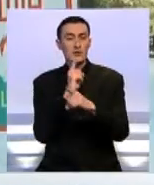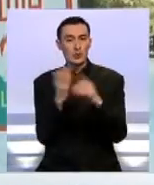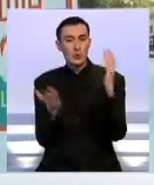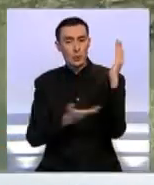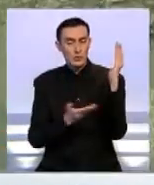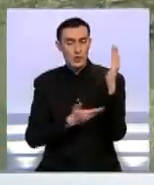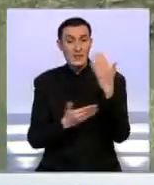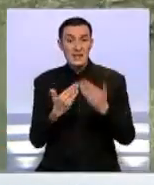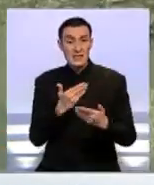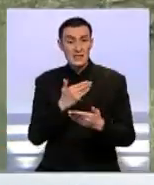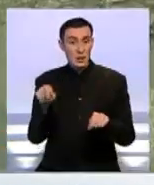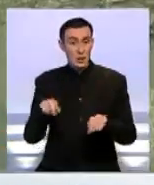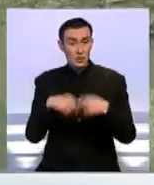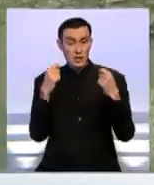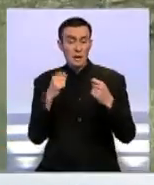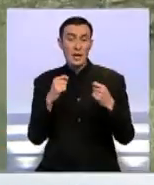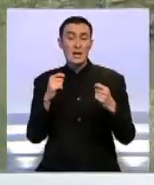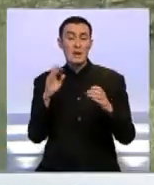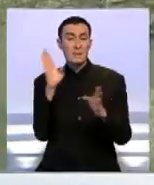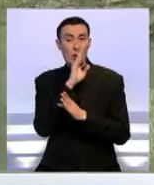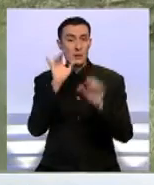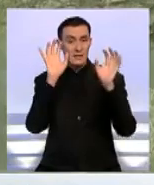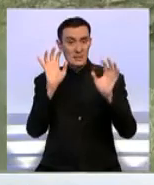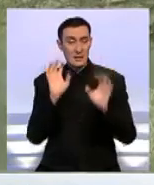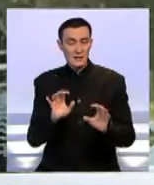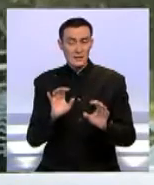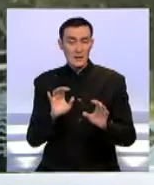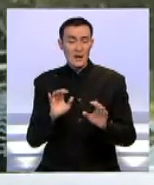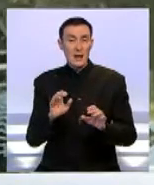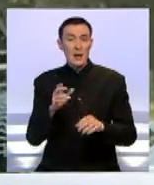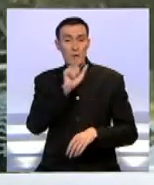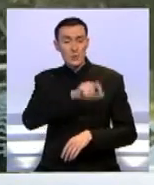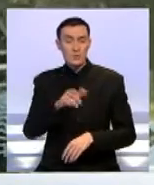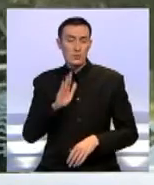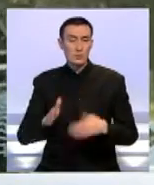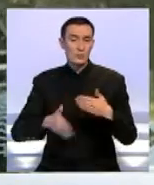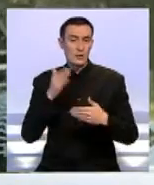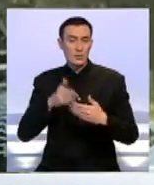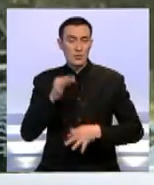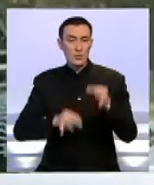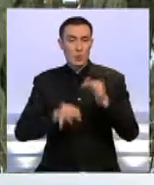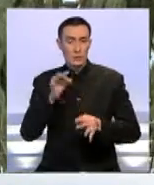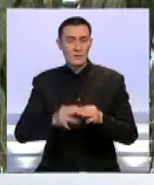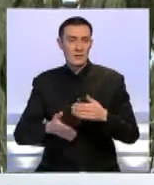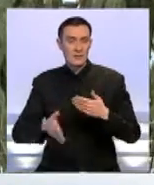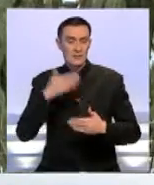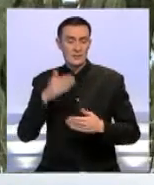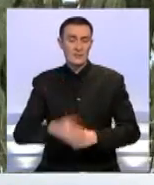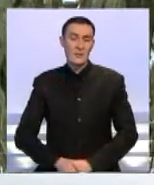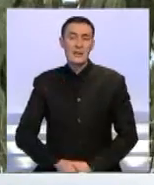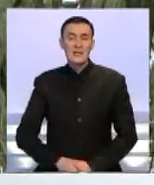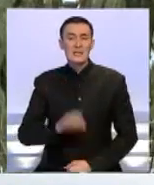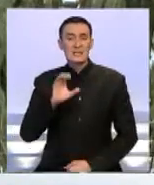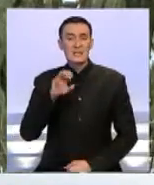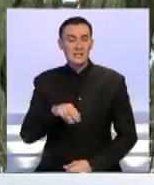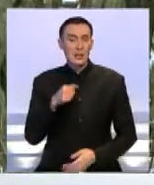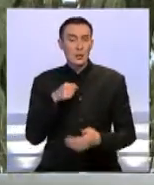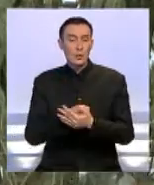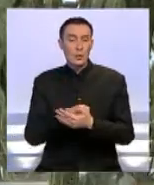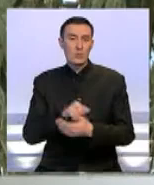В случае нарушения природоохранного законодательства браконьерам грозит уголовное преследование. Санкция статьи